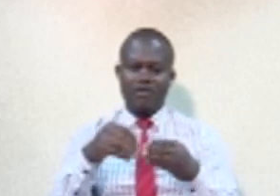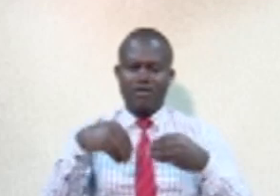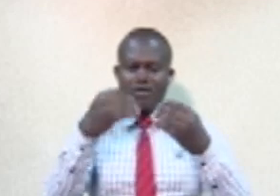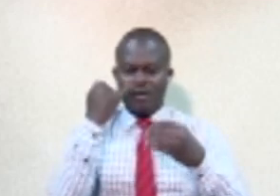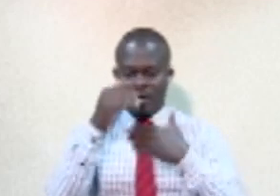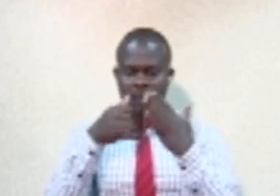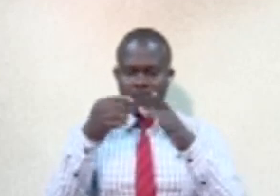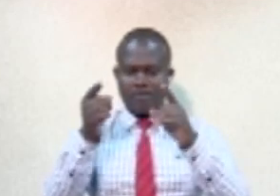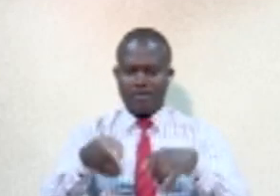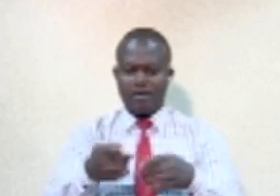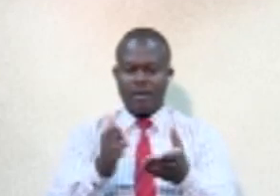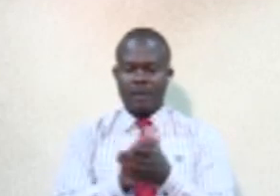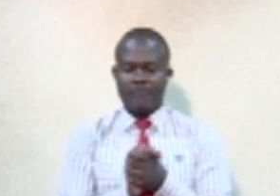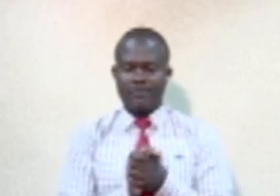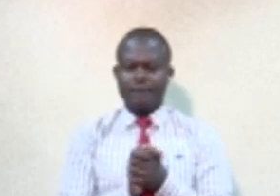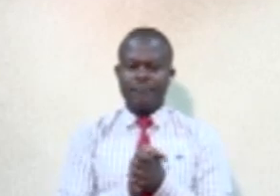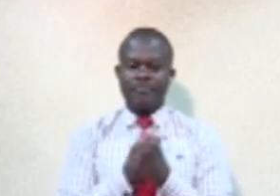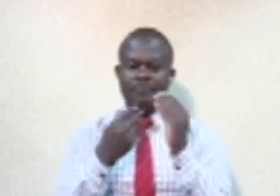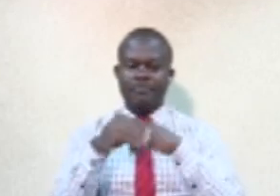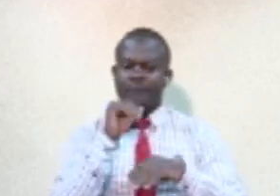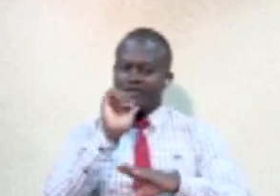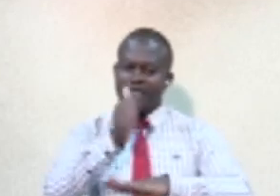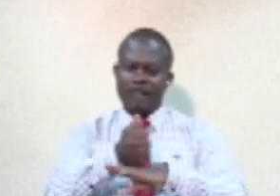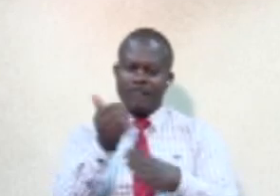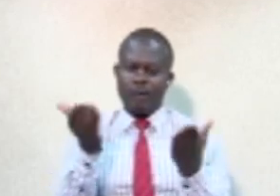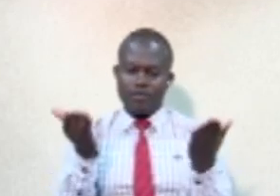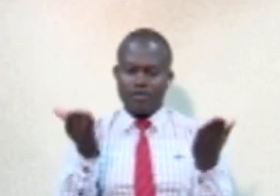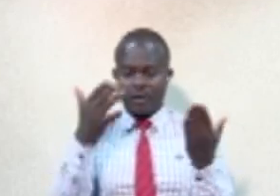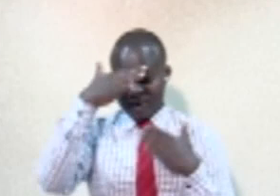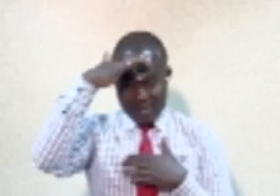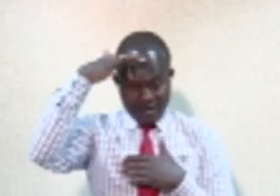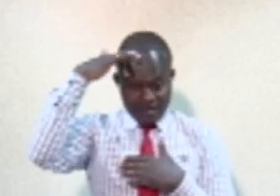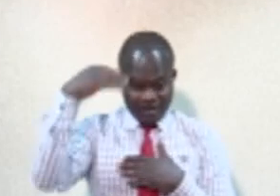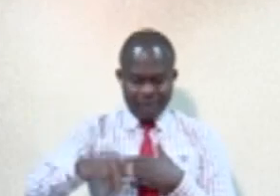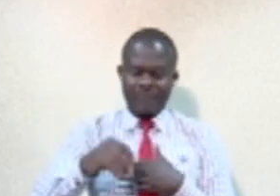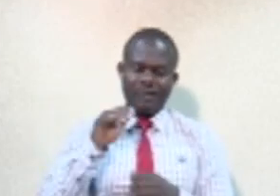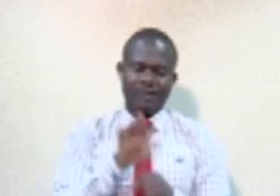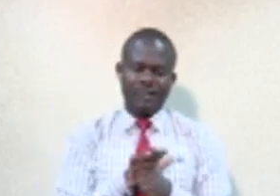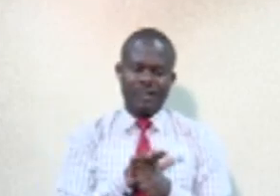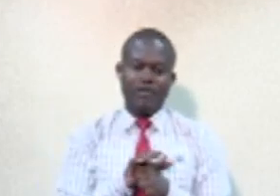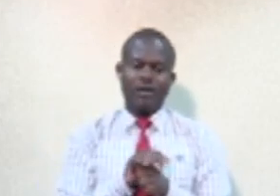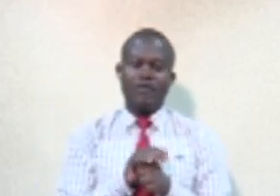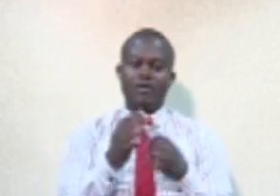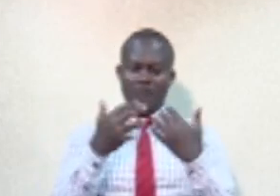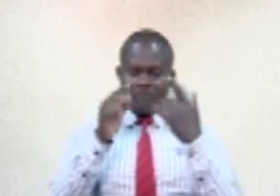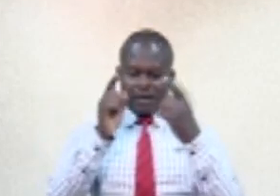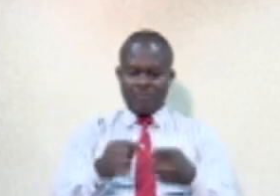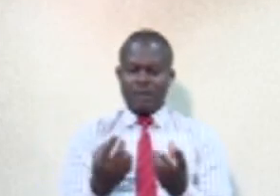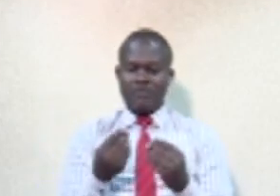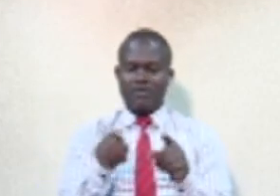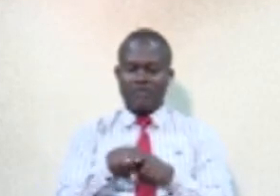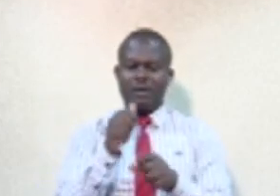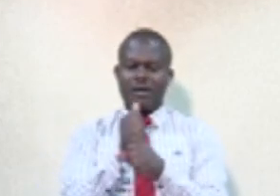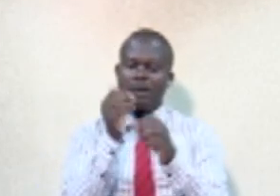iyo bageze aha isoko ritarajyaho byari bigoranye cyane kuva aho rigiriyeho byaratworoheye